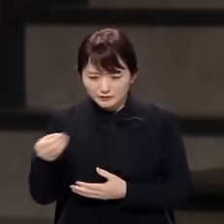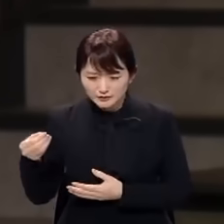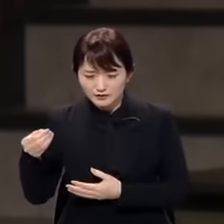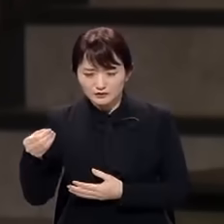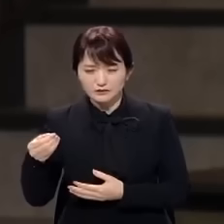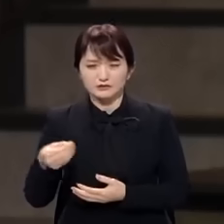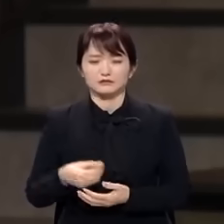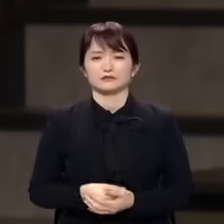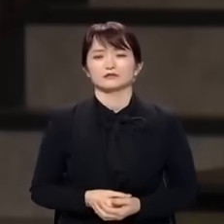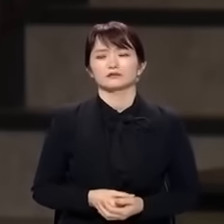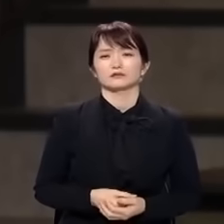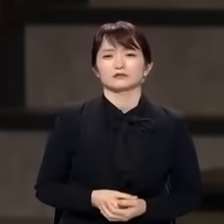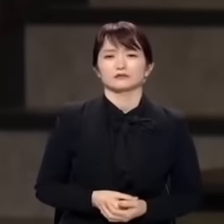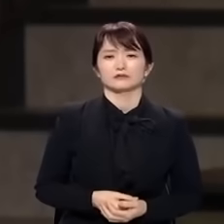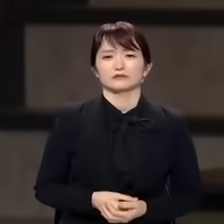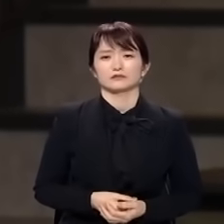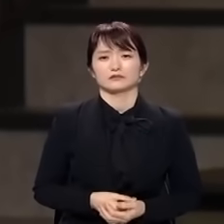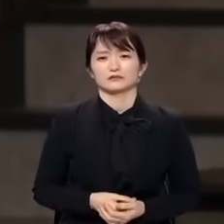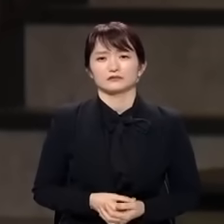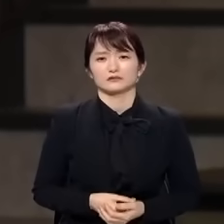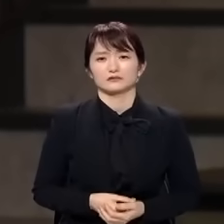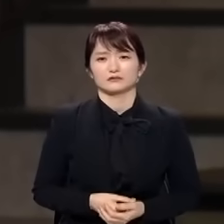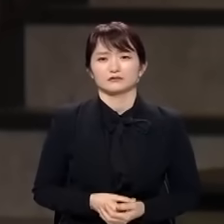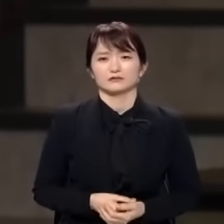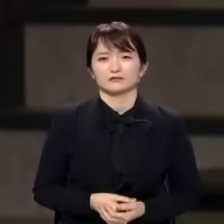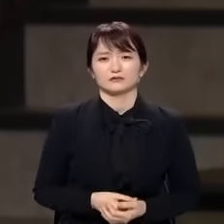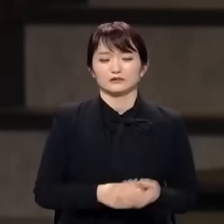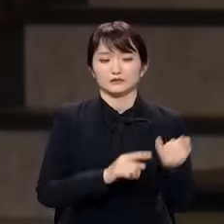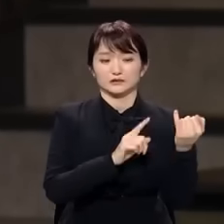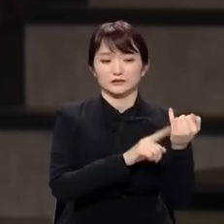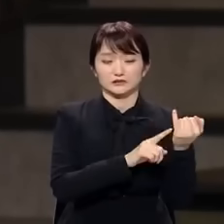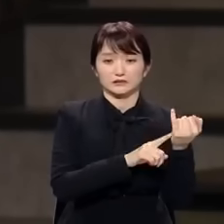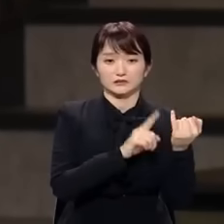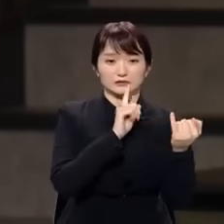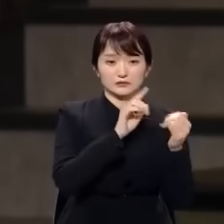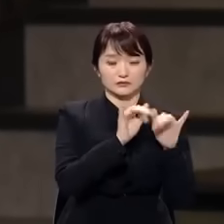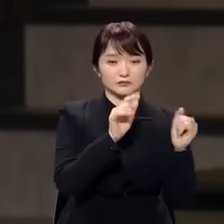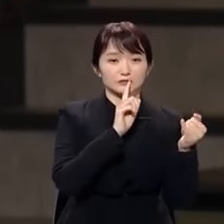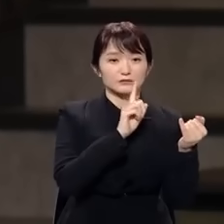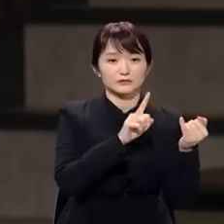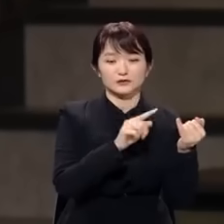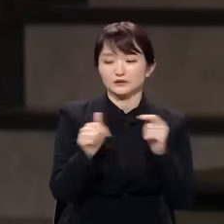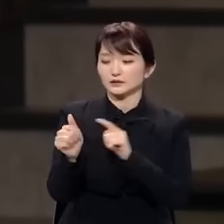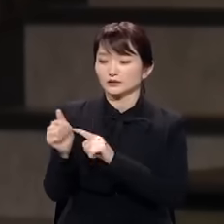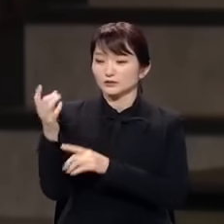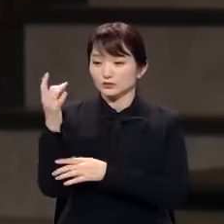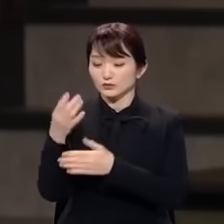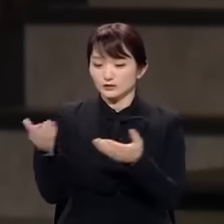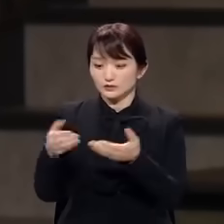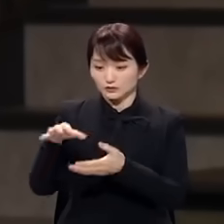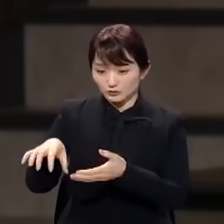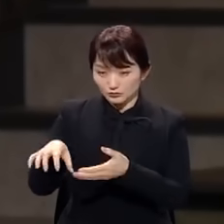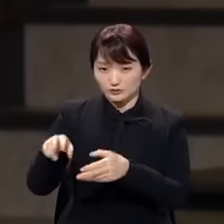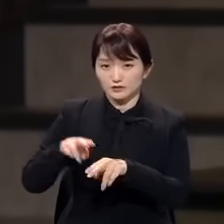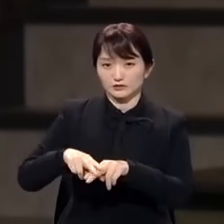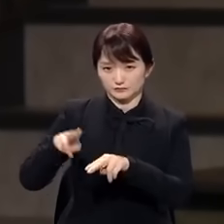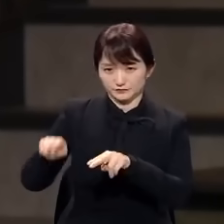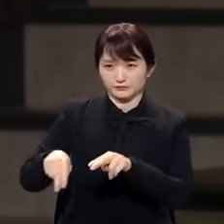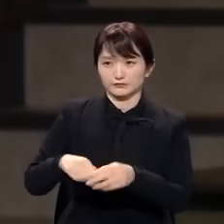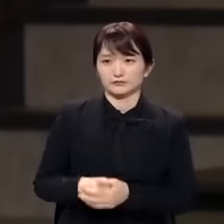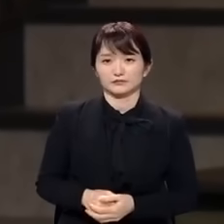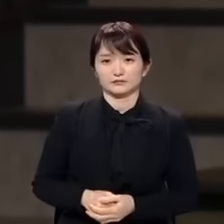때문에 그래서 지금 이 제보자에 의하면 이 남성은 원래 일하던 건설 현장에서 지금 그만뒀다라고 합니다.